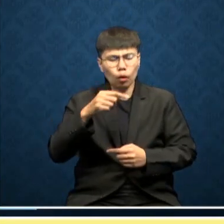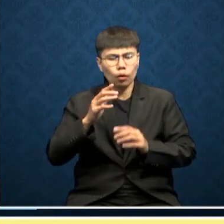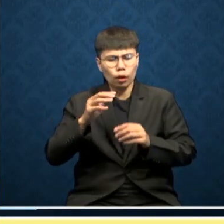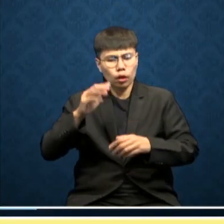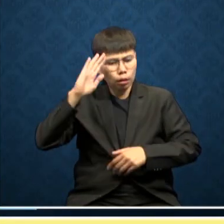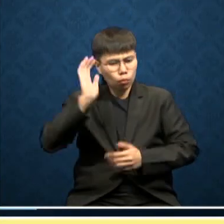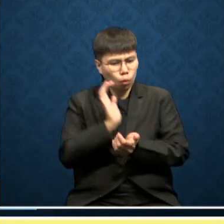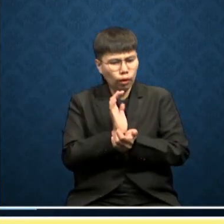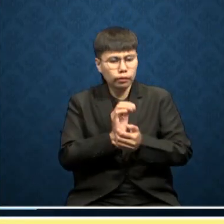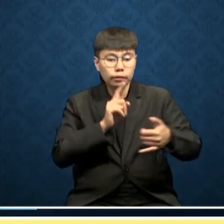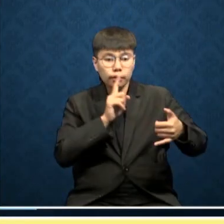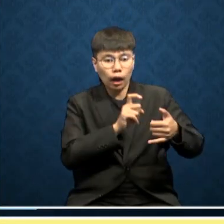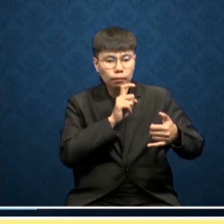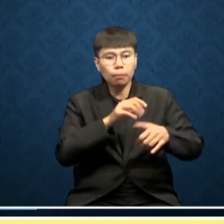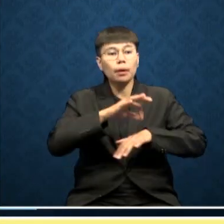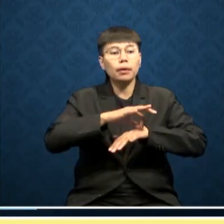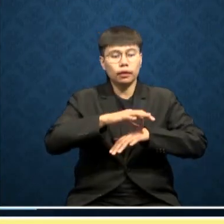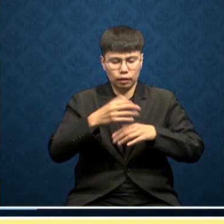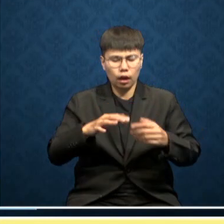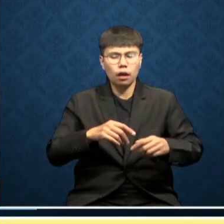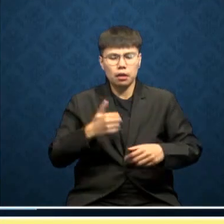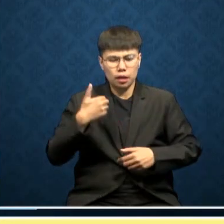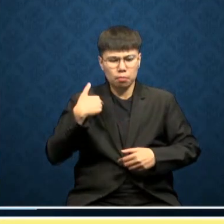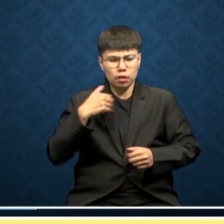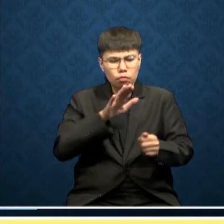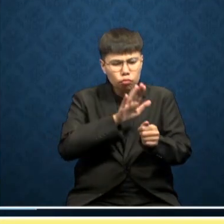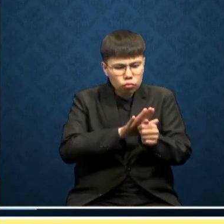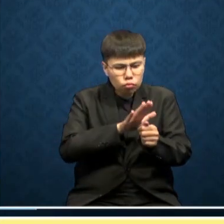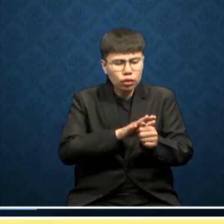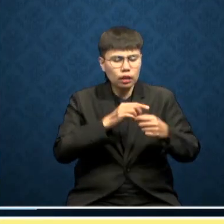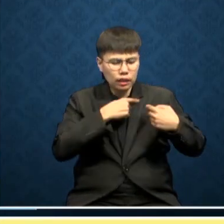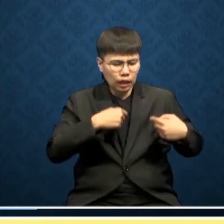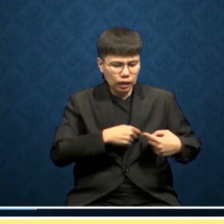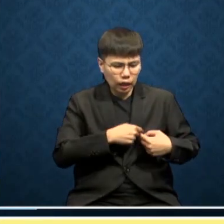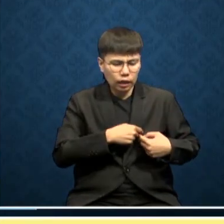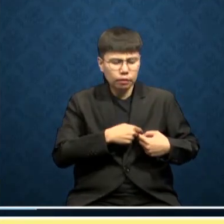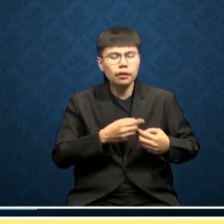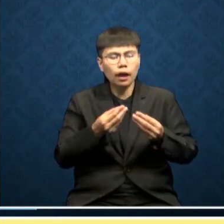เอ่อให้มีเอ่อกำขวัญกำลังใจอย่างไรต่อไปนะครับกราบขอบพระคุณท่านประธานครับครับ